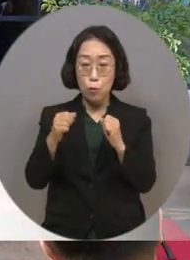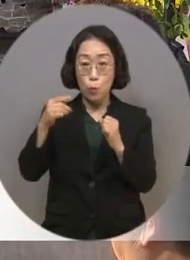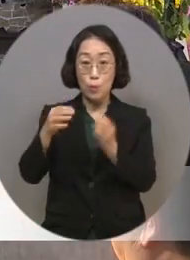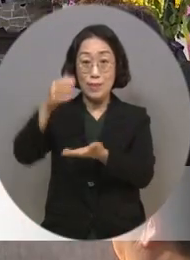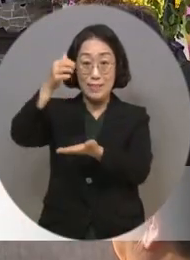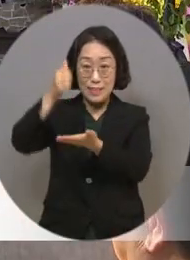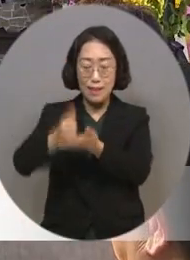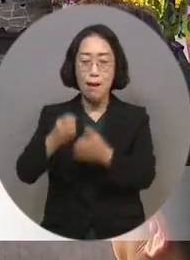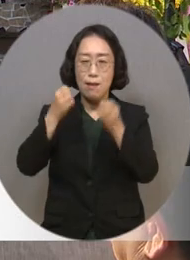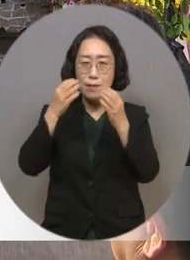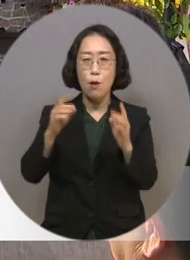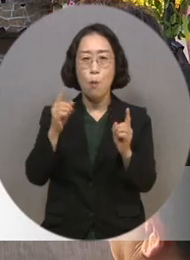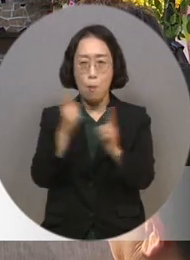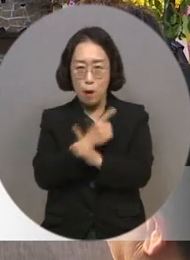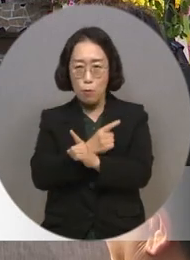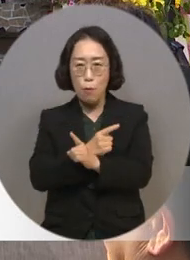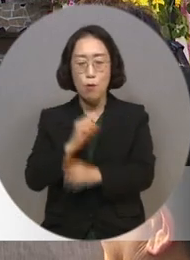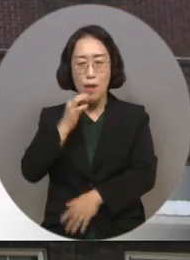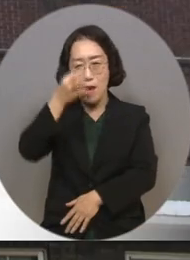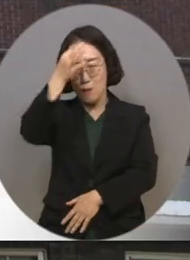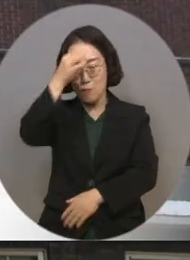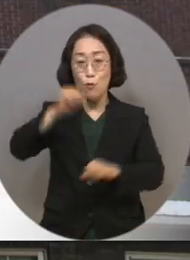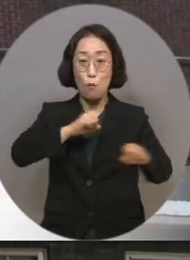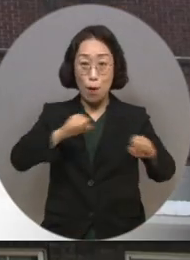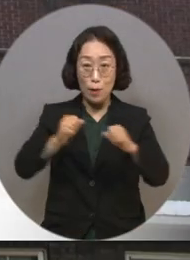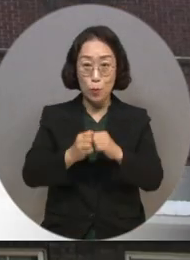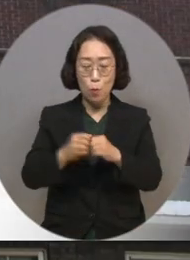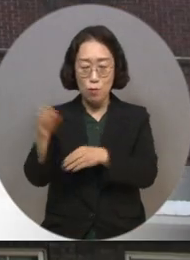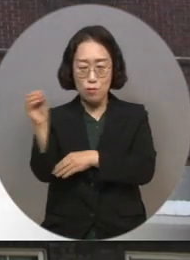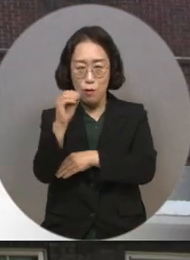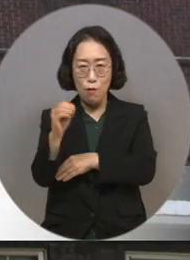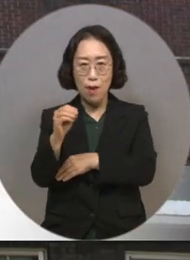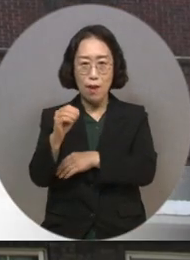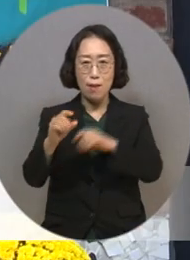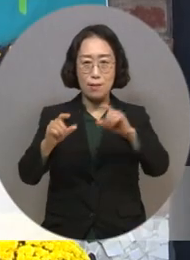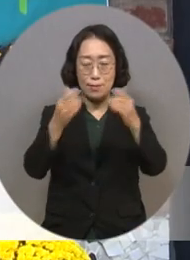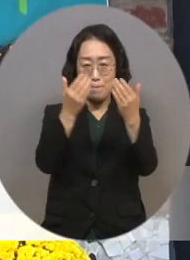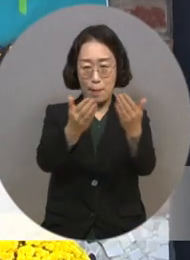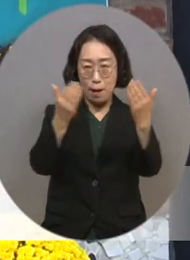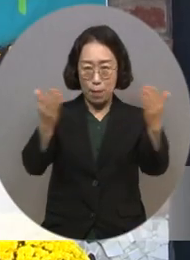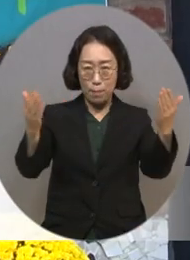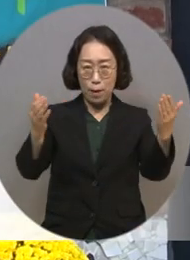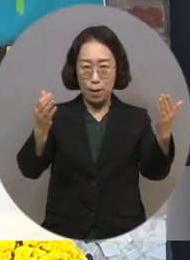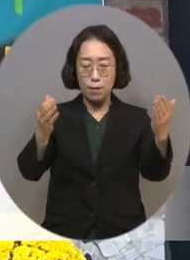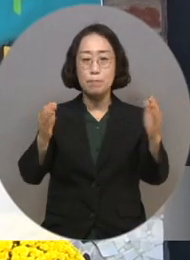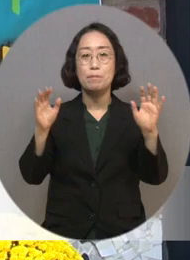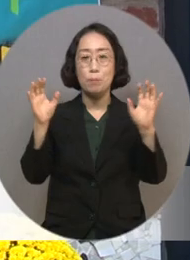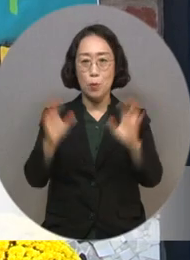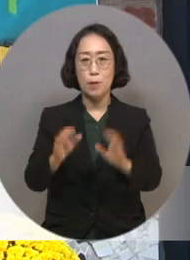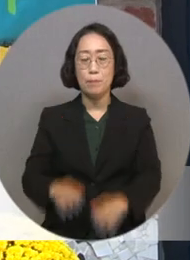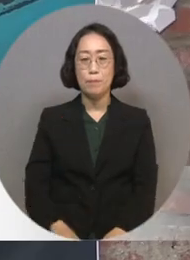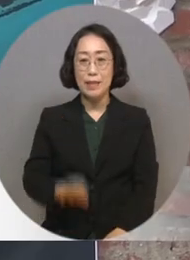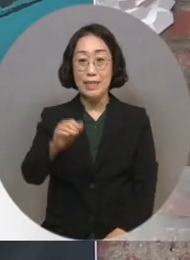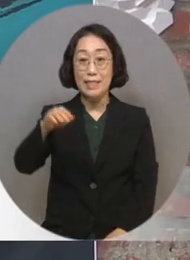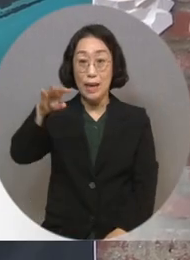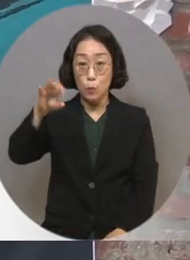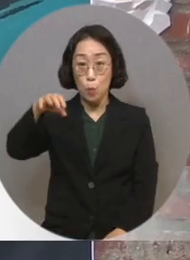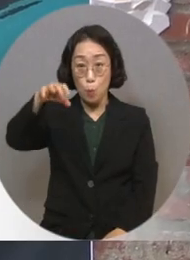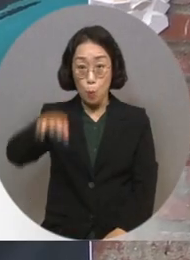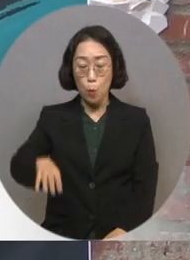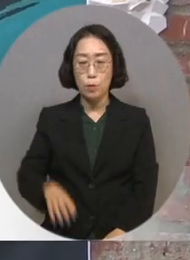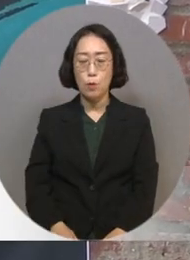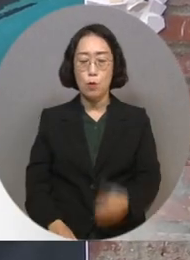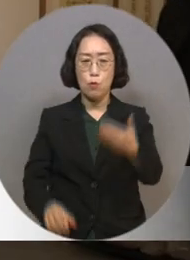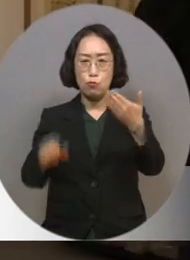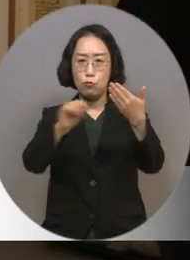시작하며 서울과 전주에서 첫 서해 초대전을 열었습니다. 송 전 지사는 서울 인사동 한국미술관에서